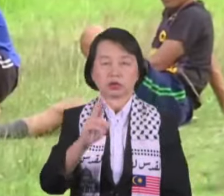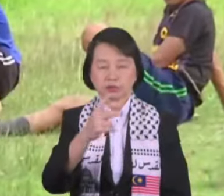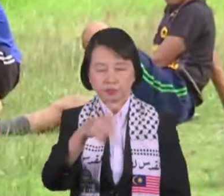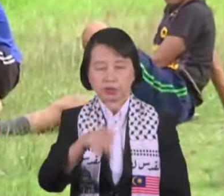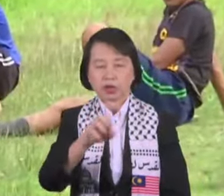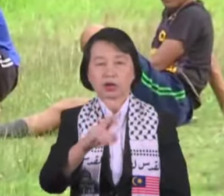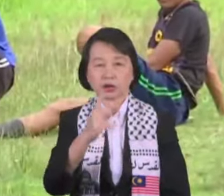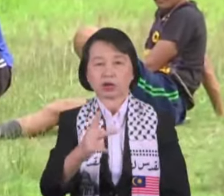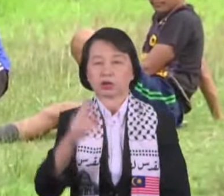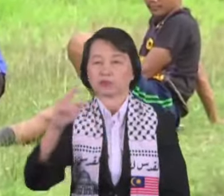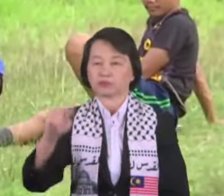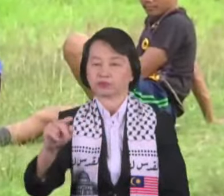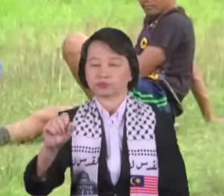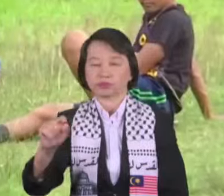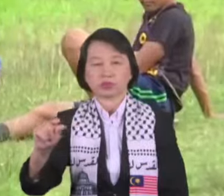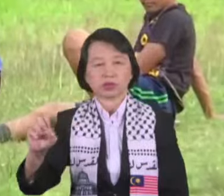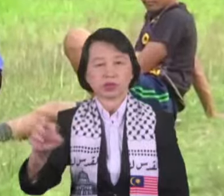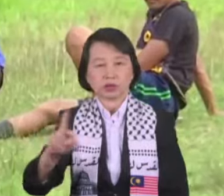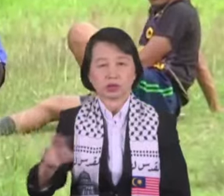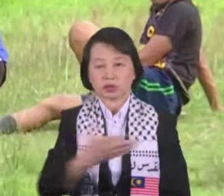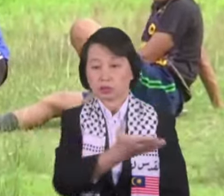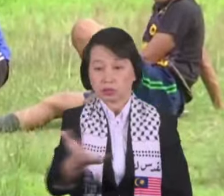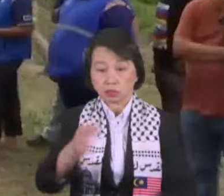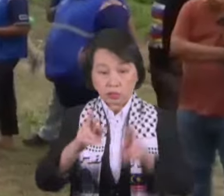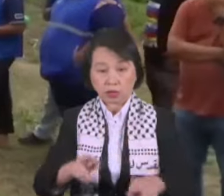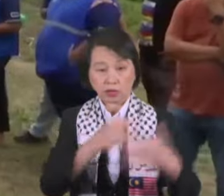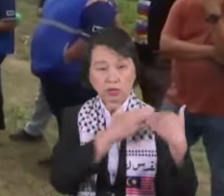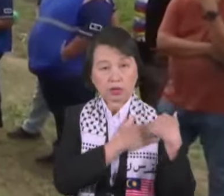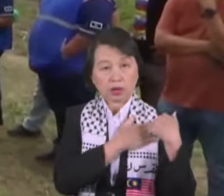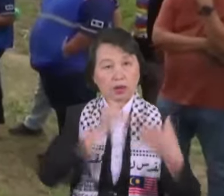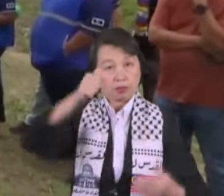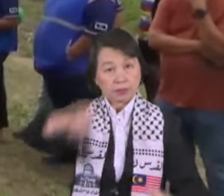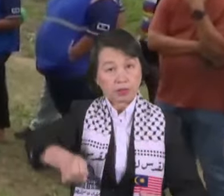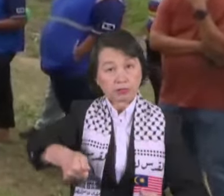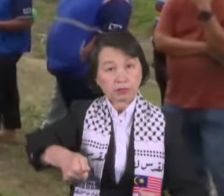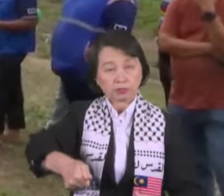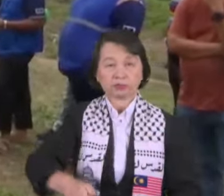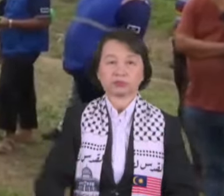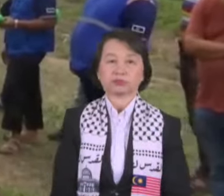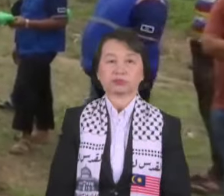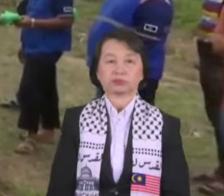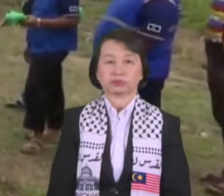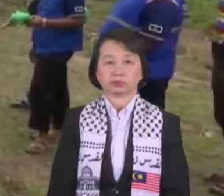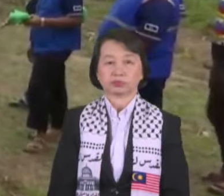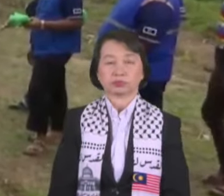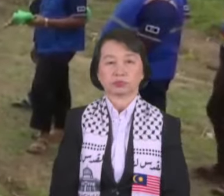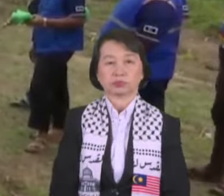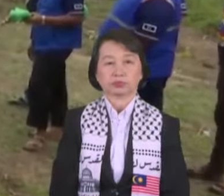Kepada pengundi, tunaikan tanggungjawab anda esok. Fikri Zaid, RTM.